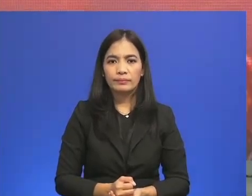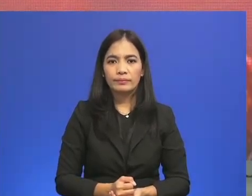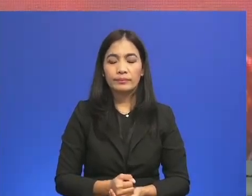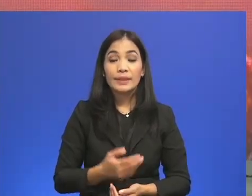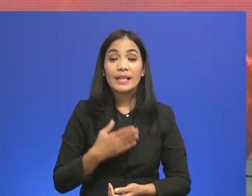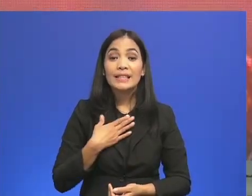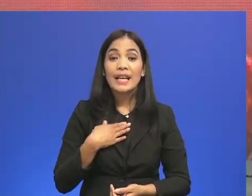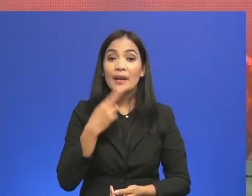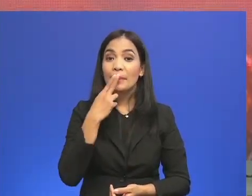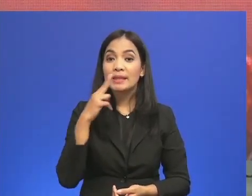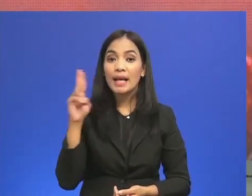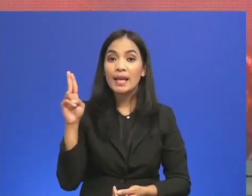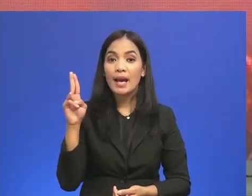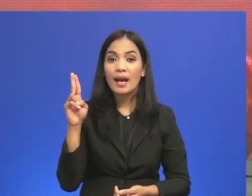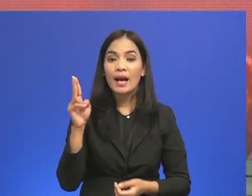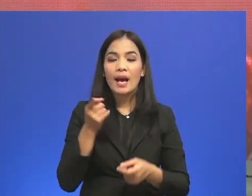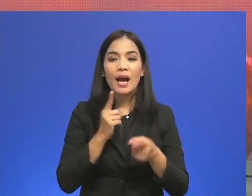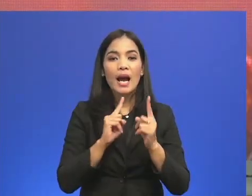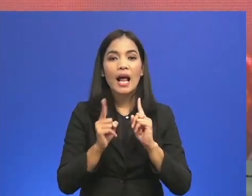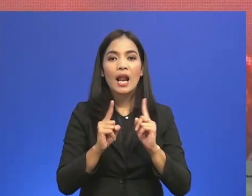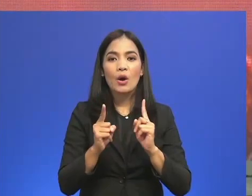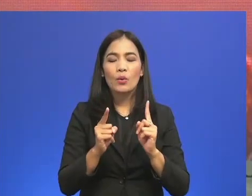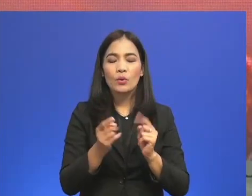Saya percaya saudara akan